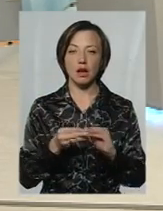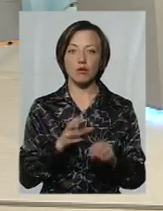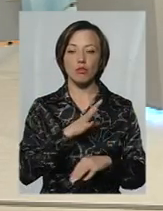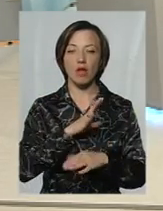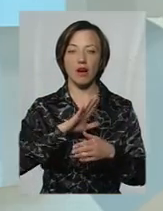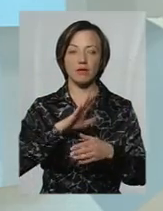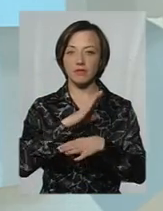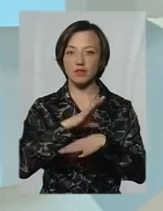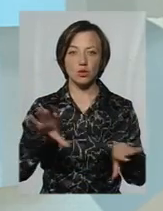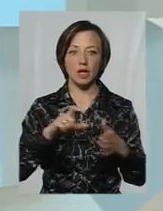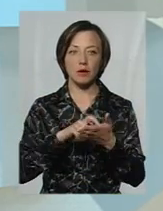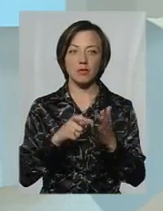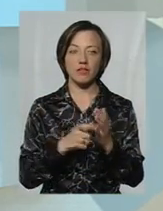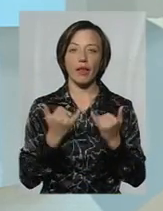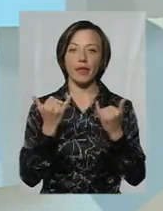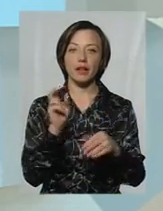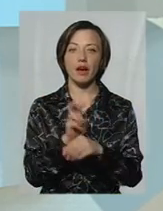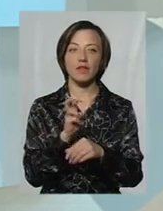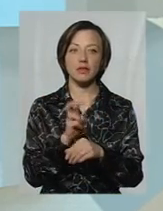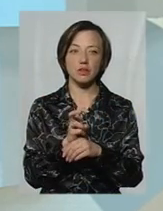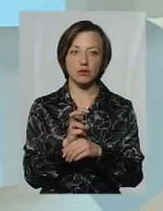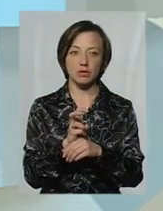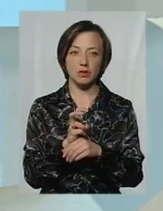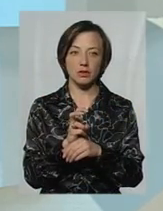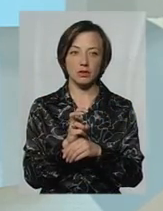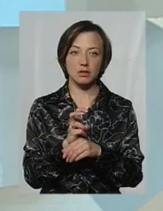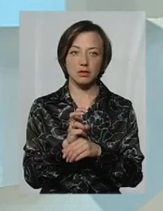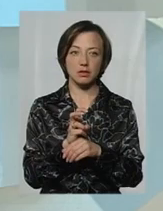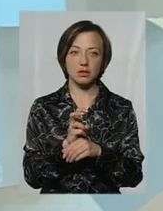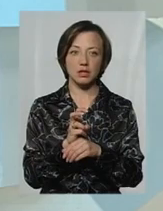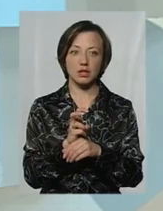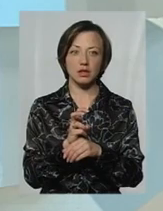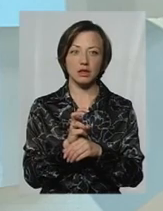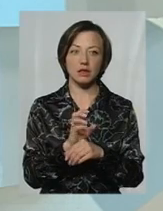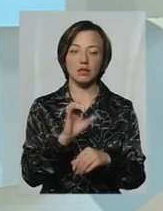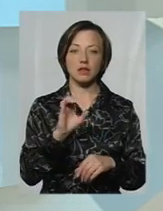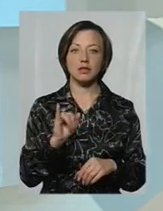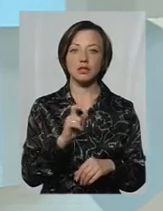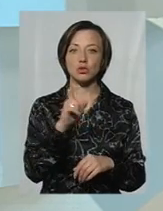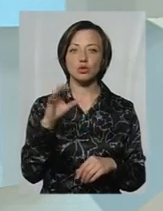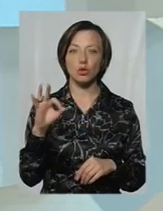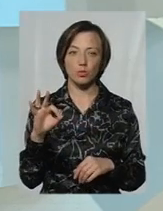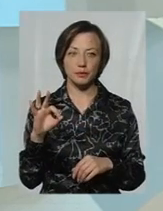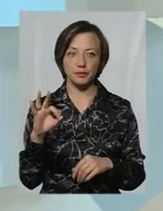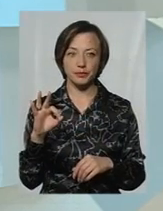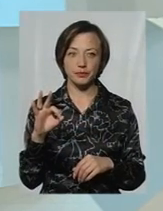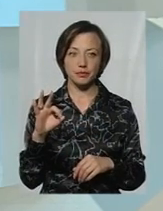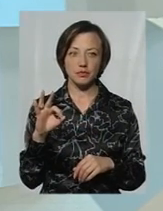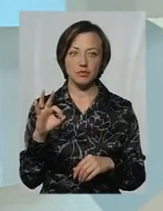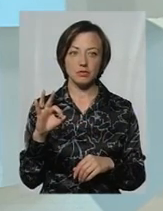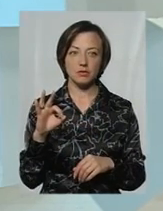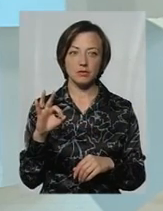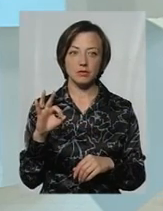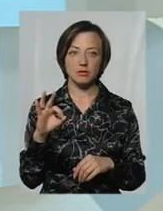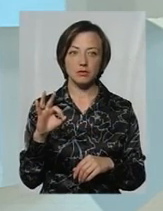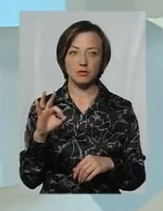відсутня кімната для відвідувань. В ізоляторах, тимчасового слідчого ізолятору,